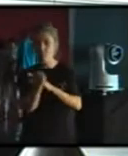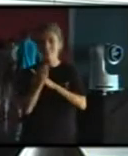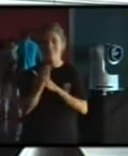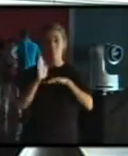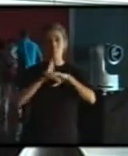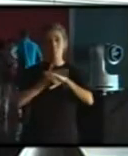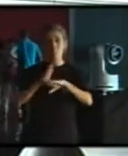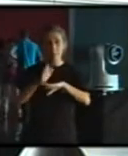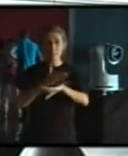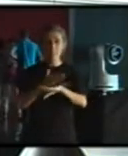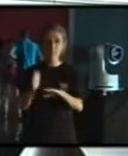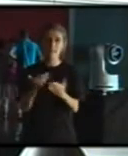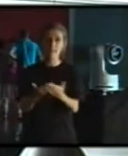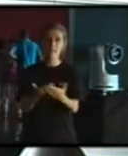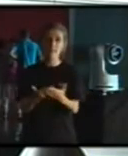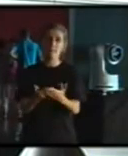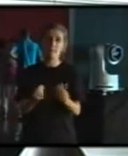c'est une façon d'être.